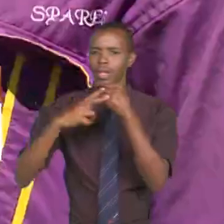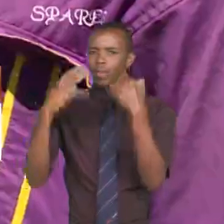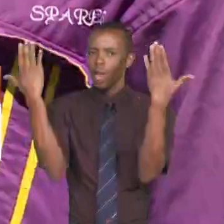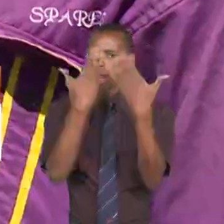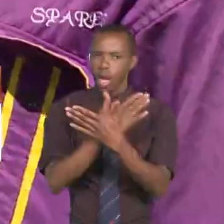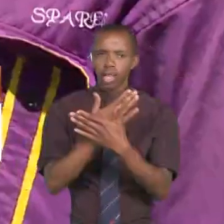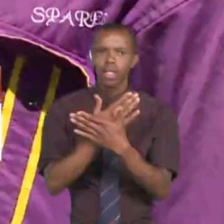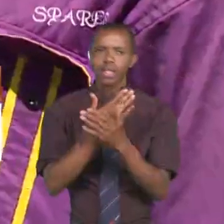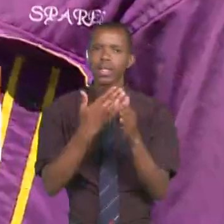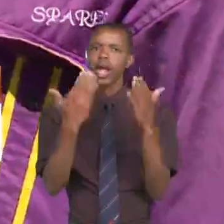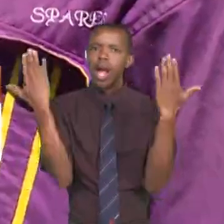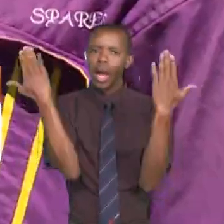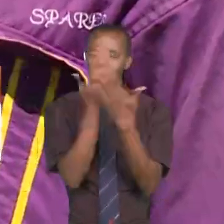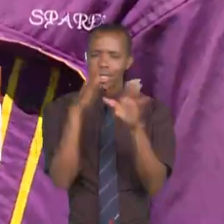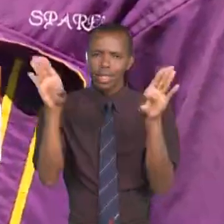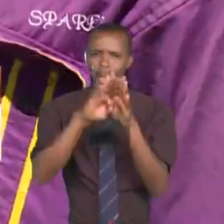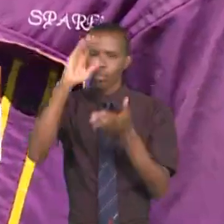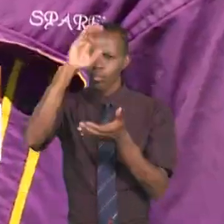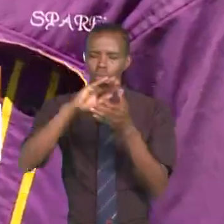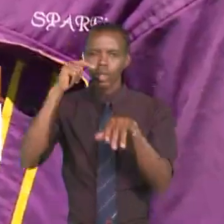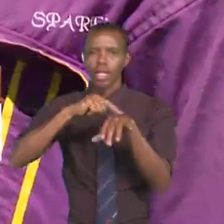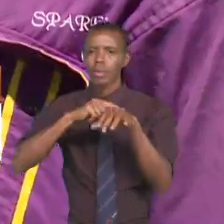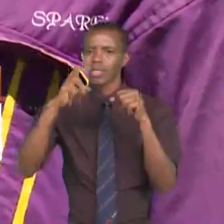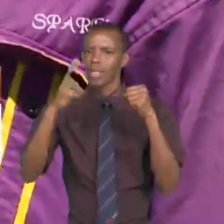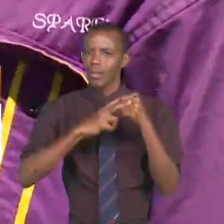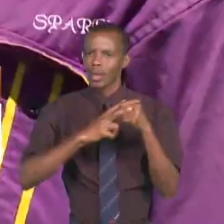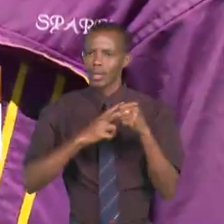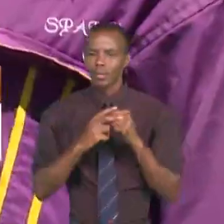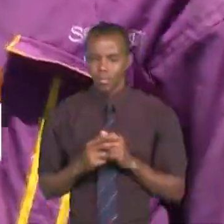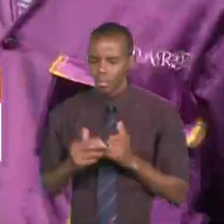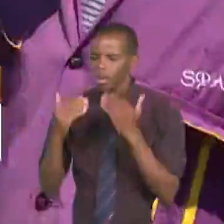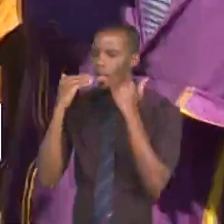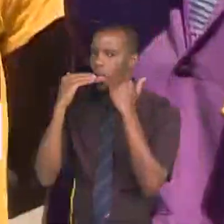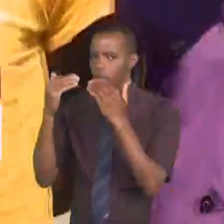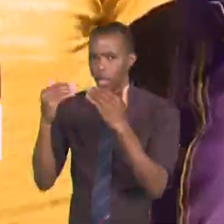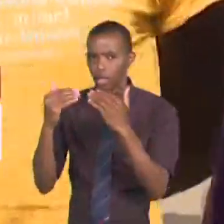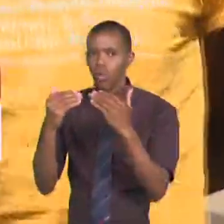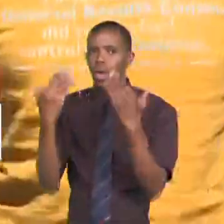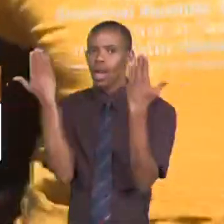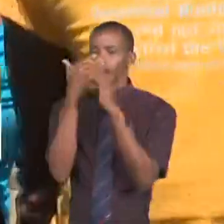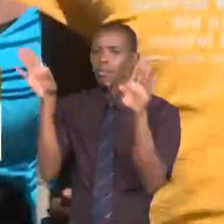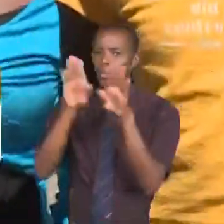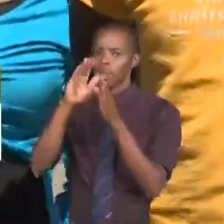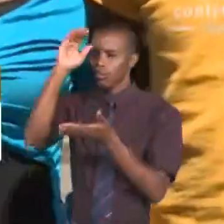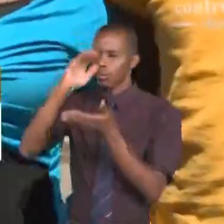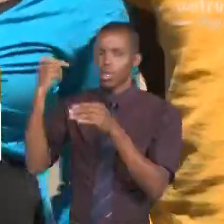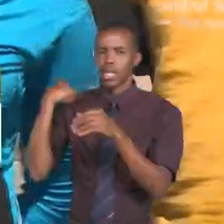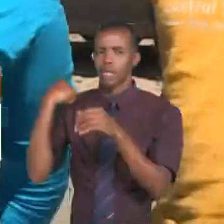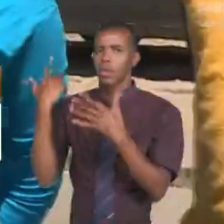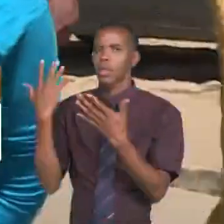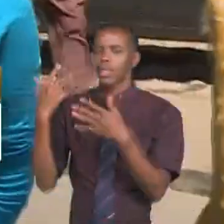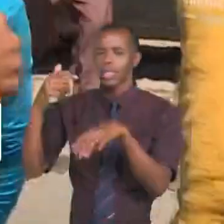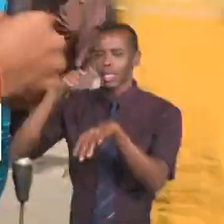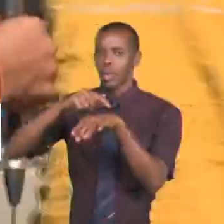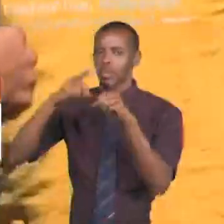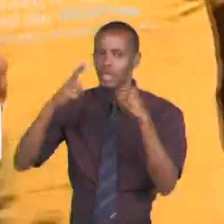Unasema kwamba arudishe curfew? Eh, kwa saa moja kama kawaida. Asante, asante. Anasema kwamba curfew irejee saa moja. Haya, wewe